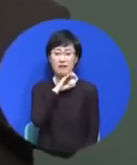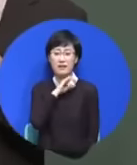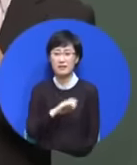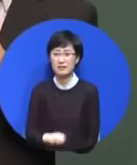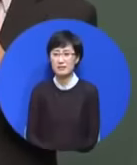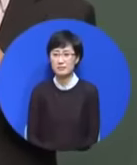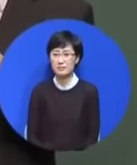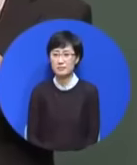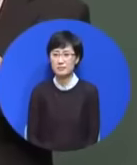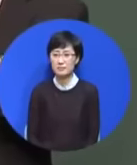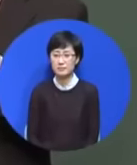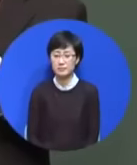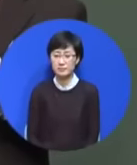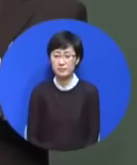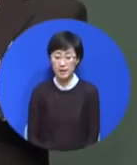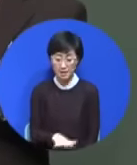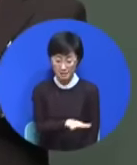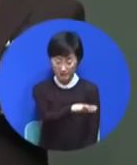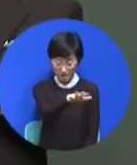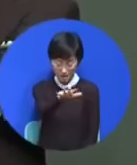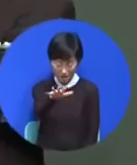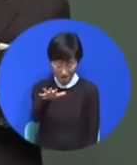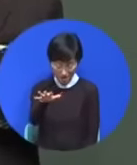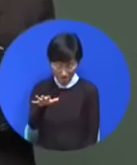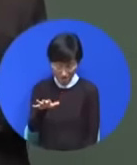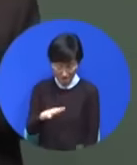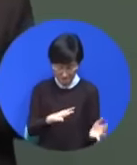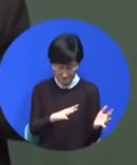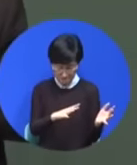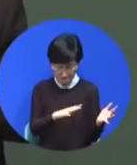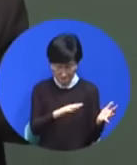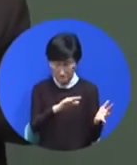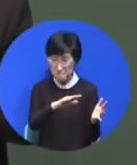이게요 한명도 빠짐없이 하나님